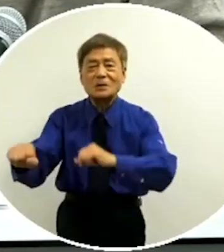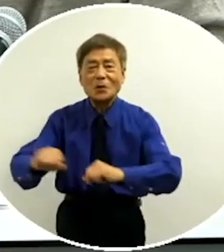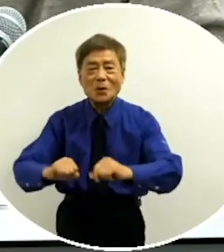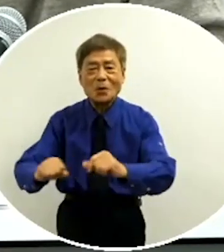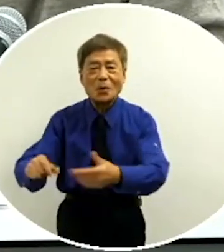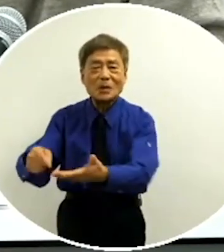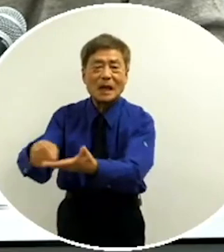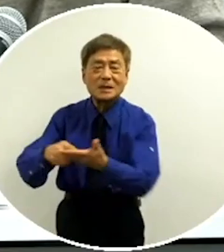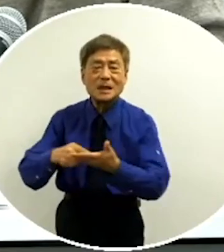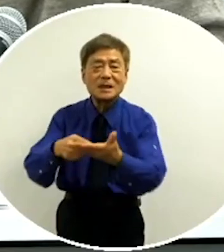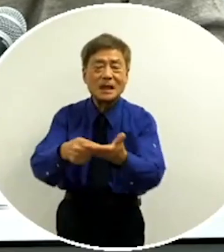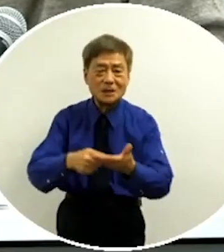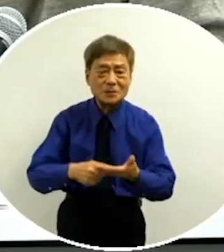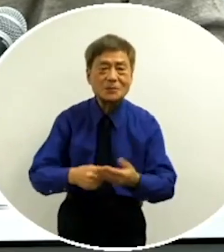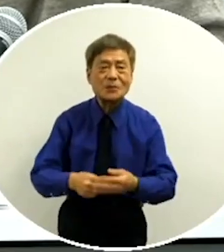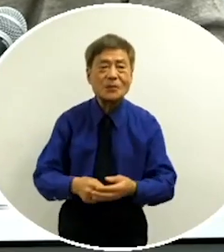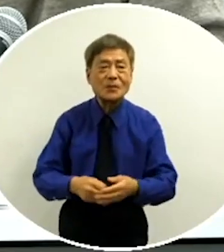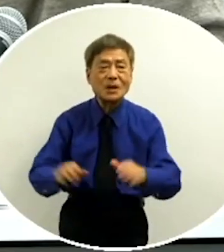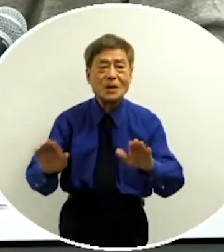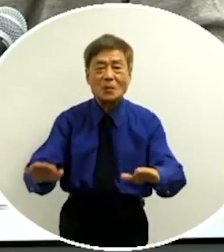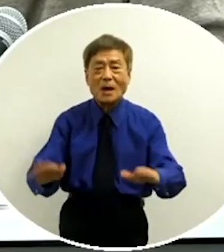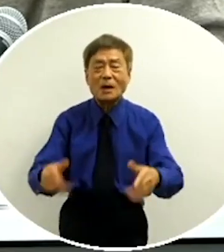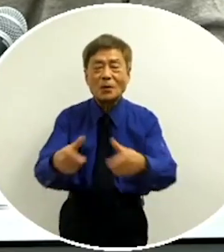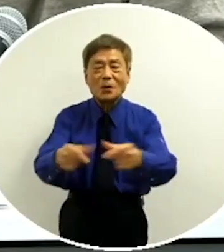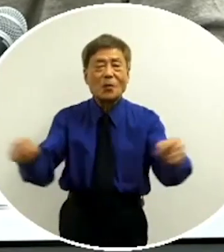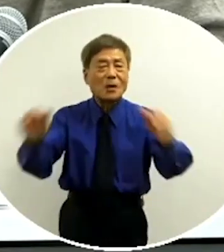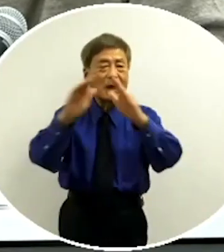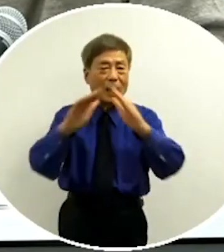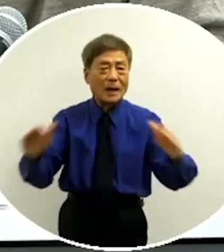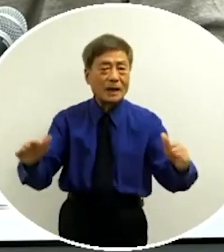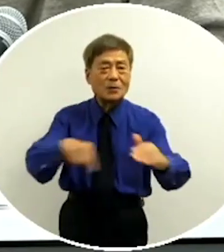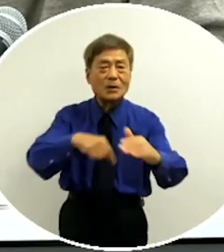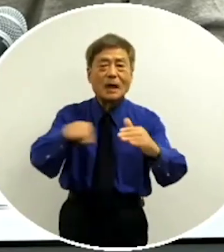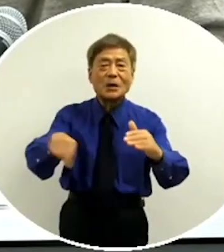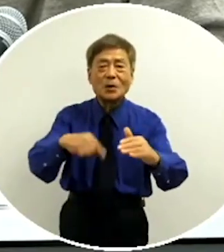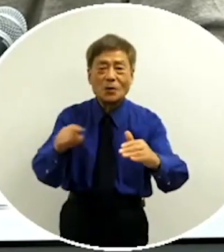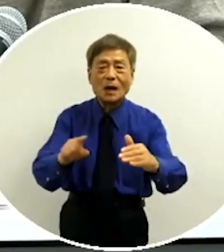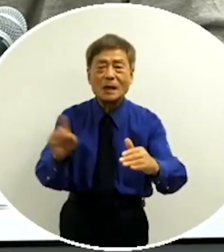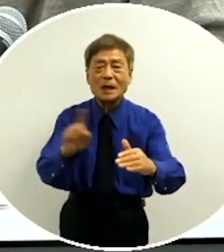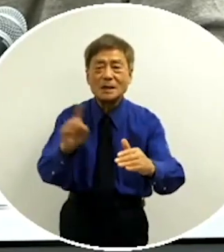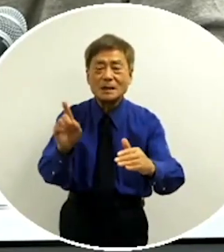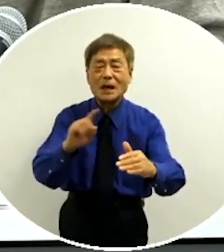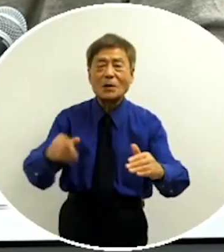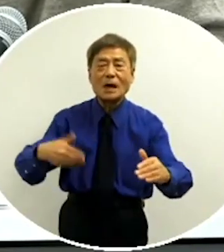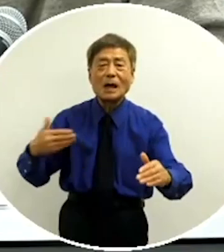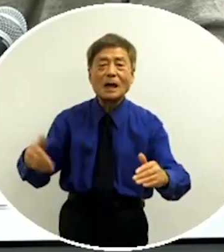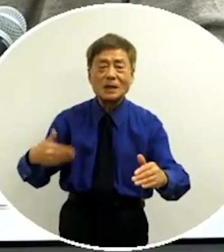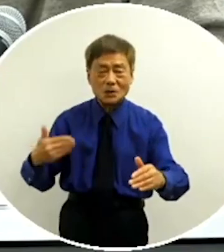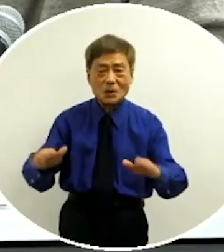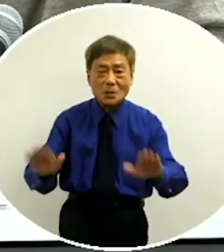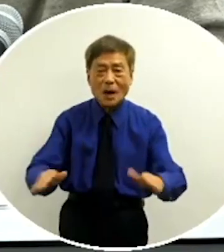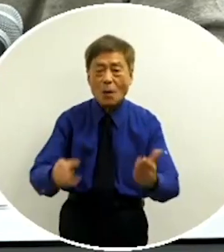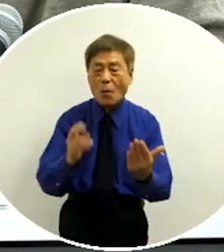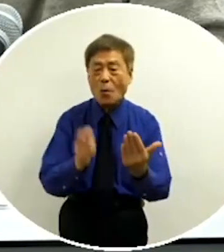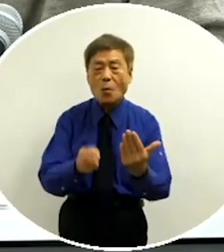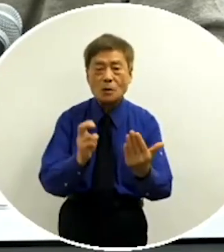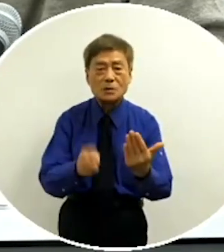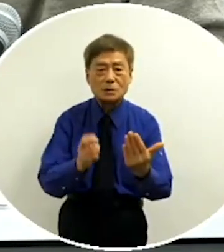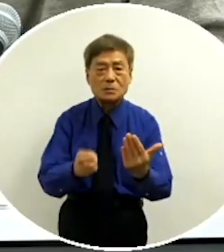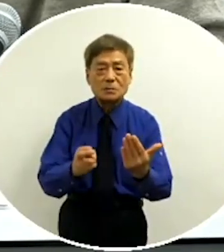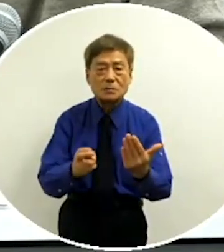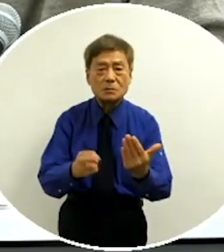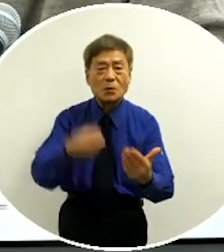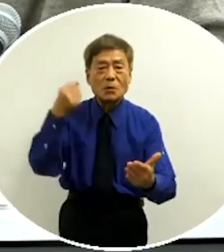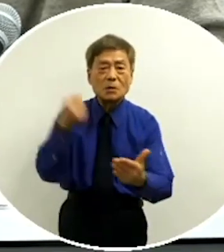実は国会ってすごく不透明なところがあってですね法案がどういうプロセス成立していくかっていうを分からないむちゃくちゃ